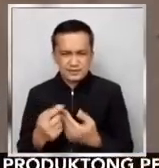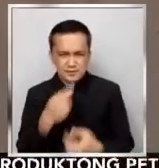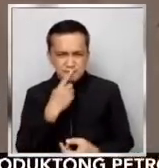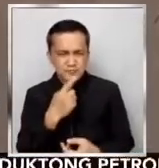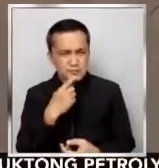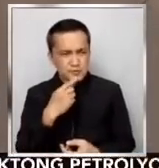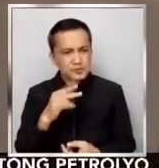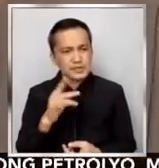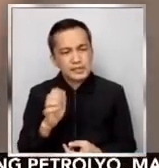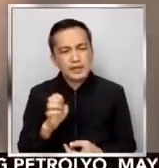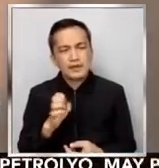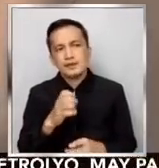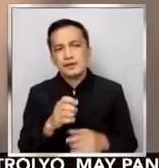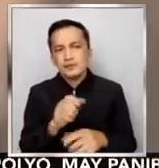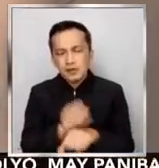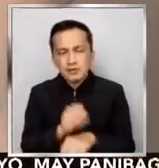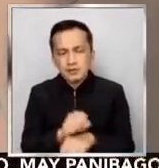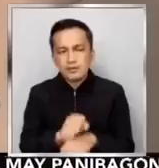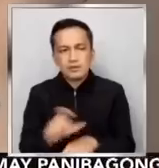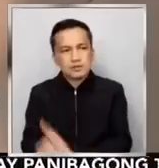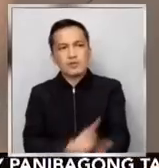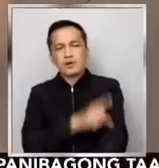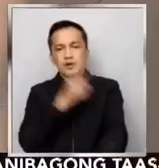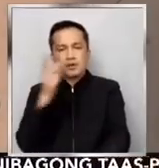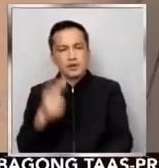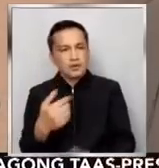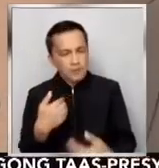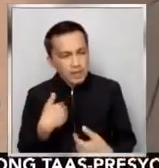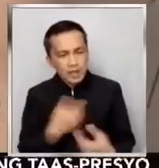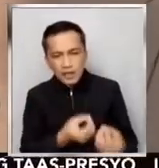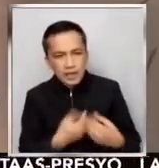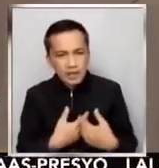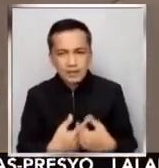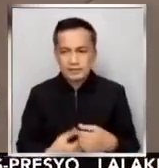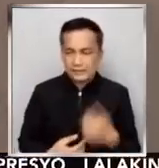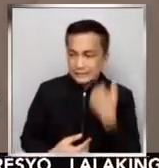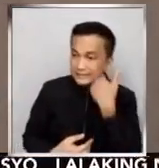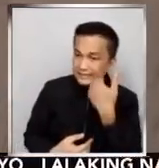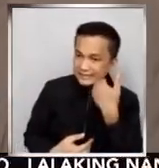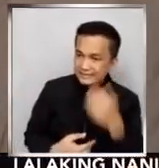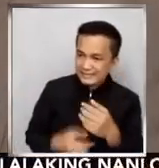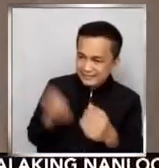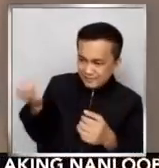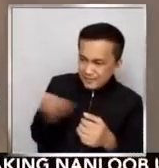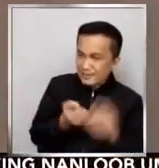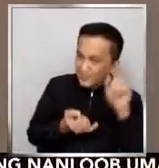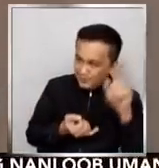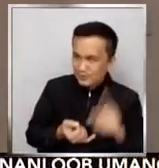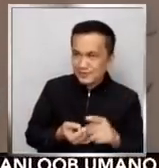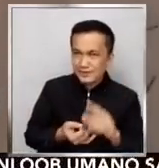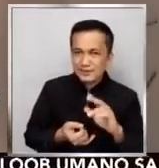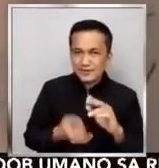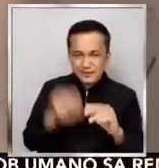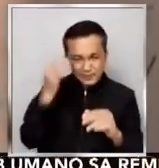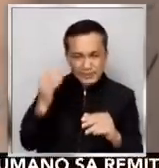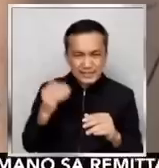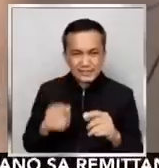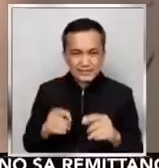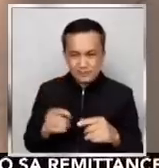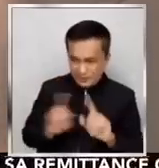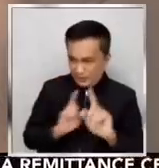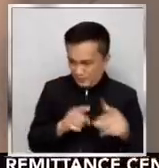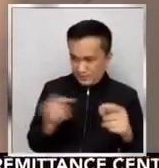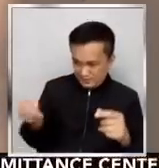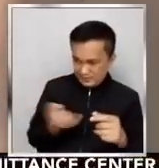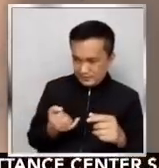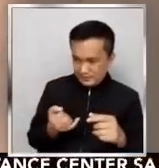natin magkatrabaho, hindi ko naman natin tikman yun. Nahihiya lang talaga akong invite ka doon. Pupunta ka pa pag in-invite kita? Oo!